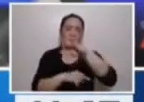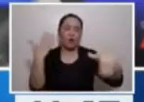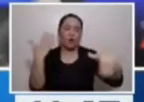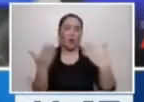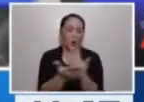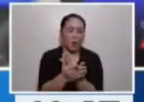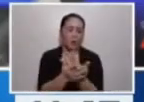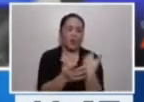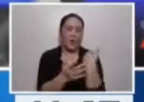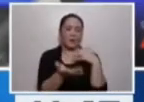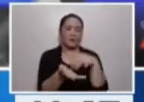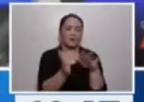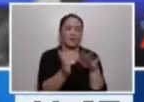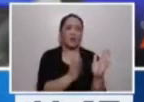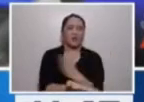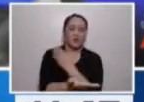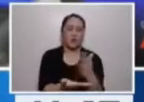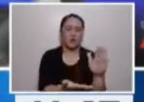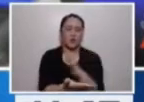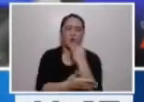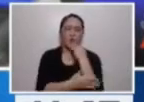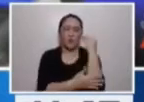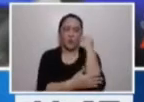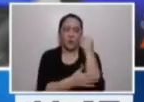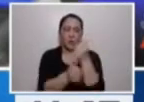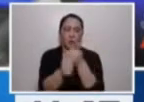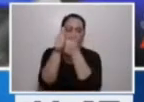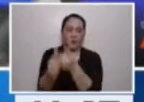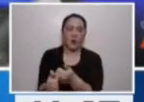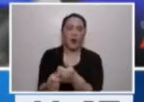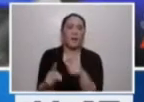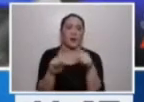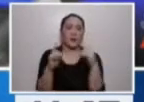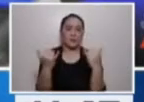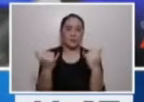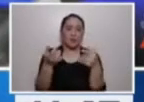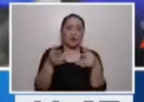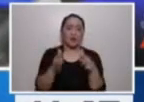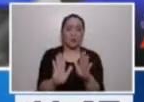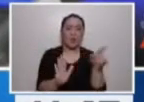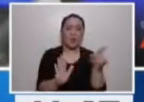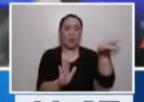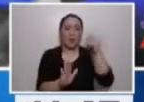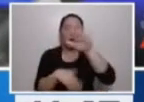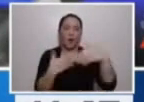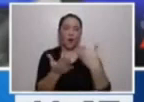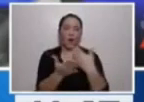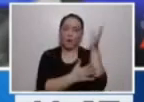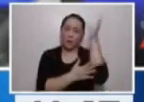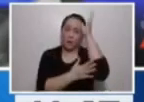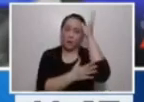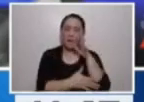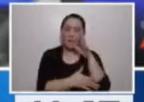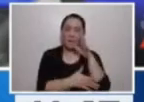ng bayanihan na ipamalas ng mga mamamayan sa maimbong sulu nang magtulong-tulong sila sa paghatid ng supply ng pagkain sa